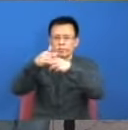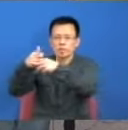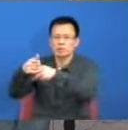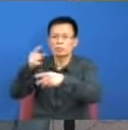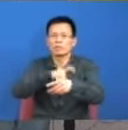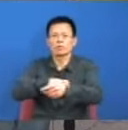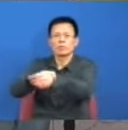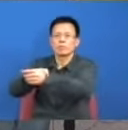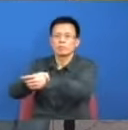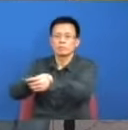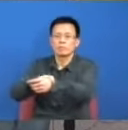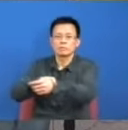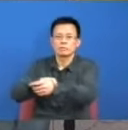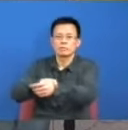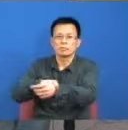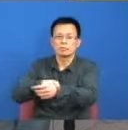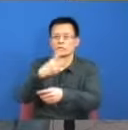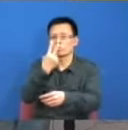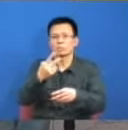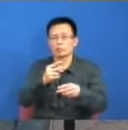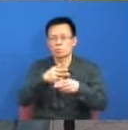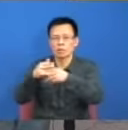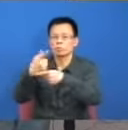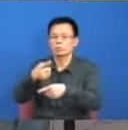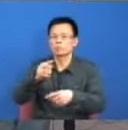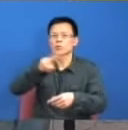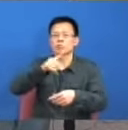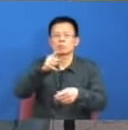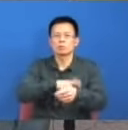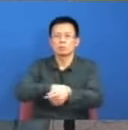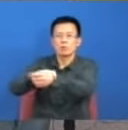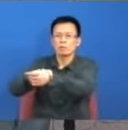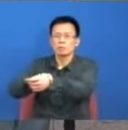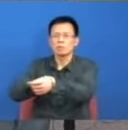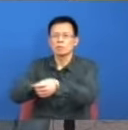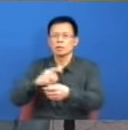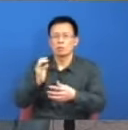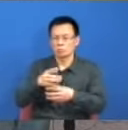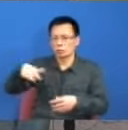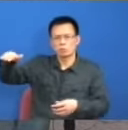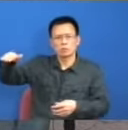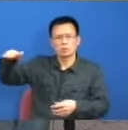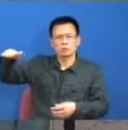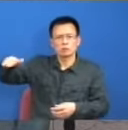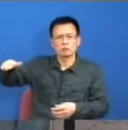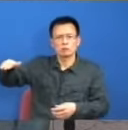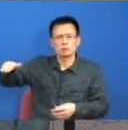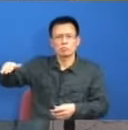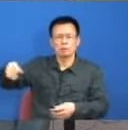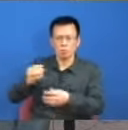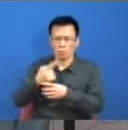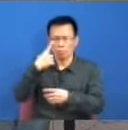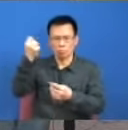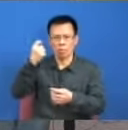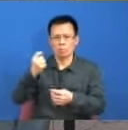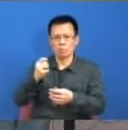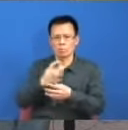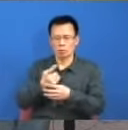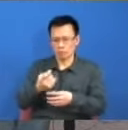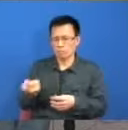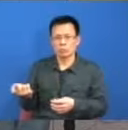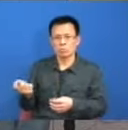樣，而家兩個都係話拍嘢噶，不過都照照拉咯。 係， 即係例如啲細路咁樣，我都覺得奇怪，因為近住我，